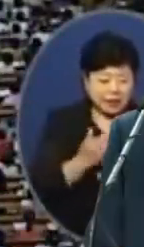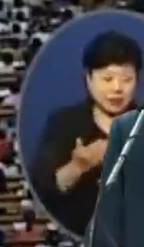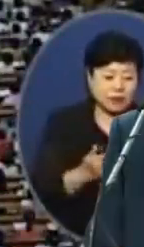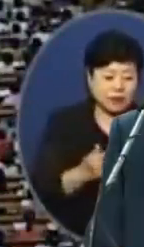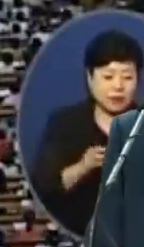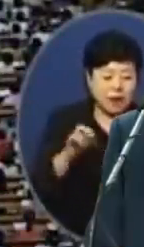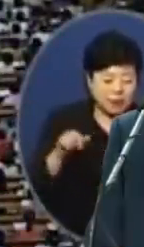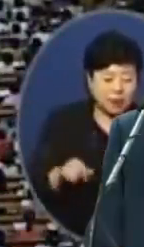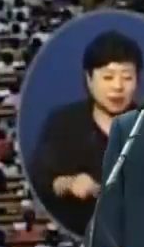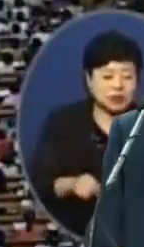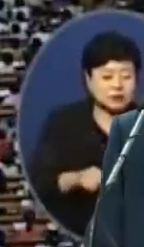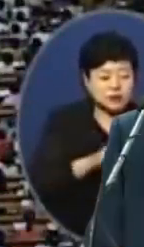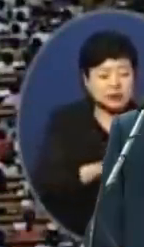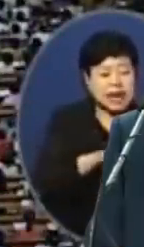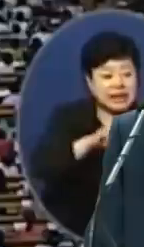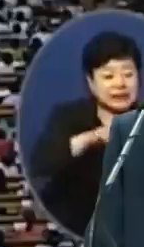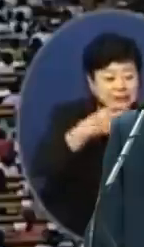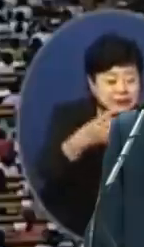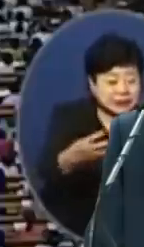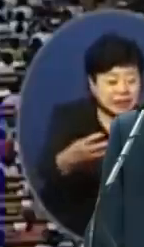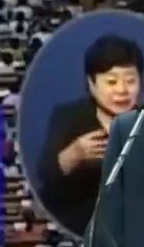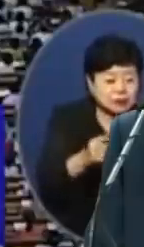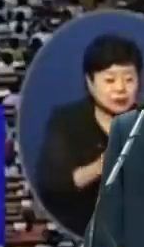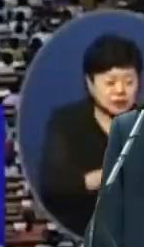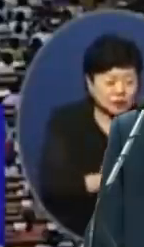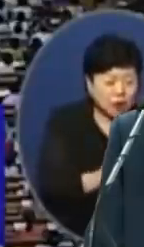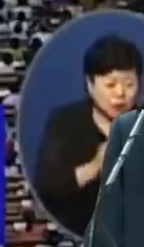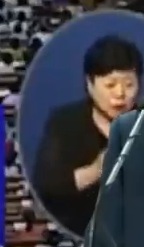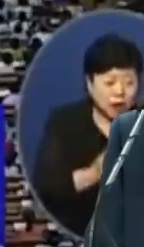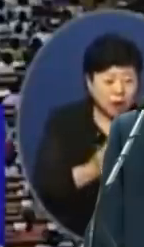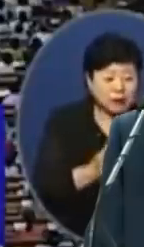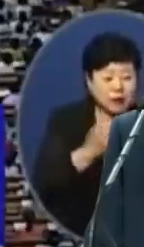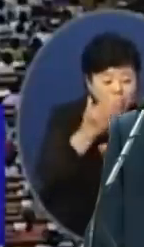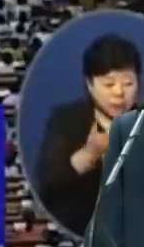마가복음 11장 24절을 읽는데 무엇이든지 기도하고 구한